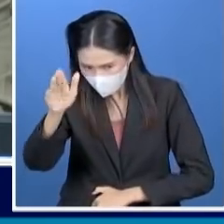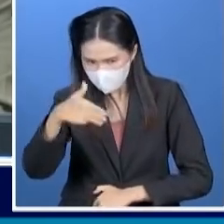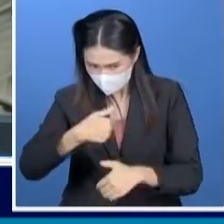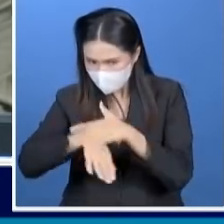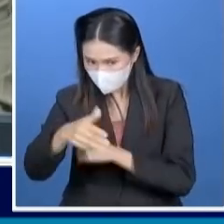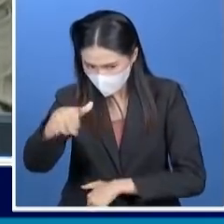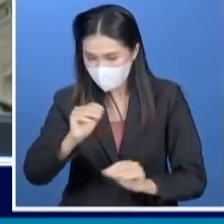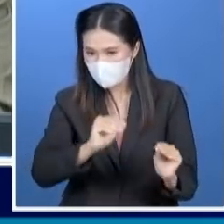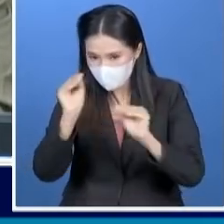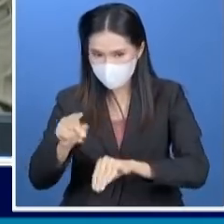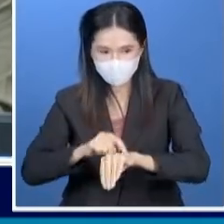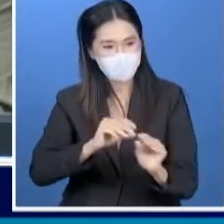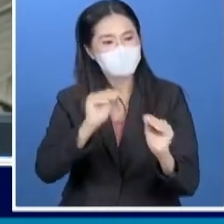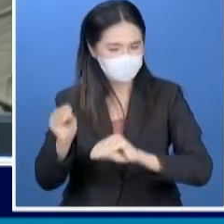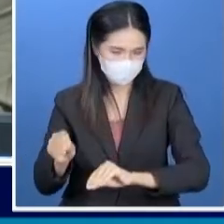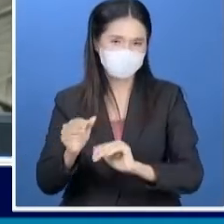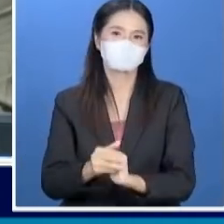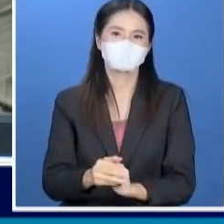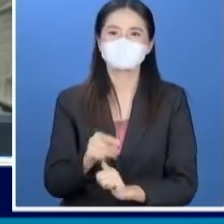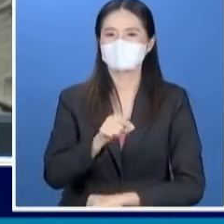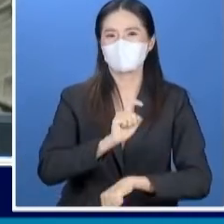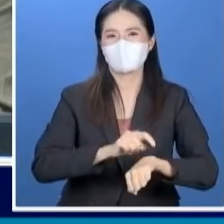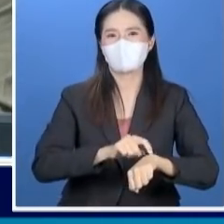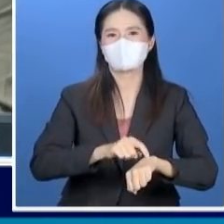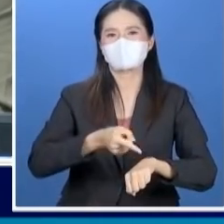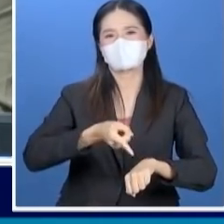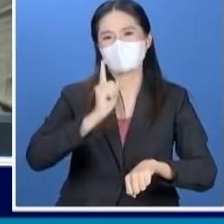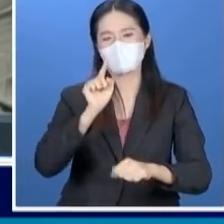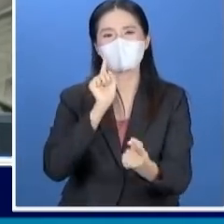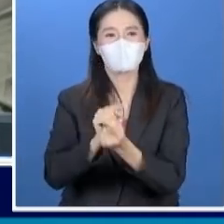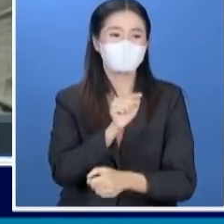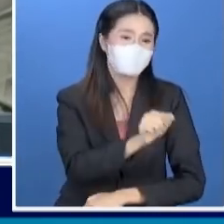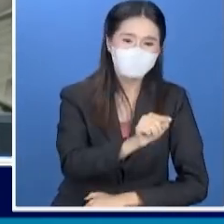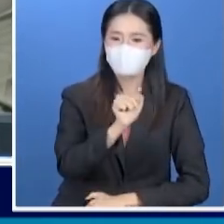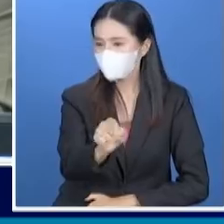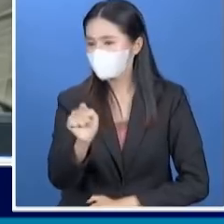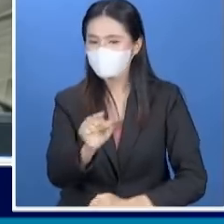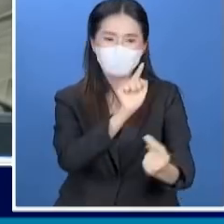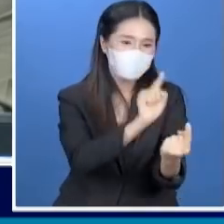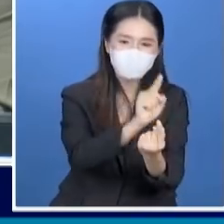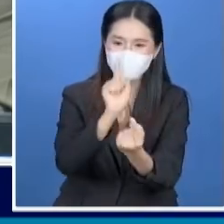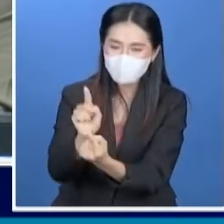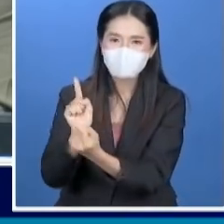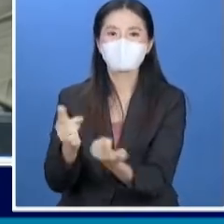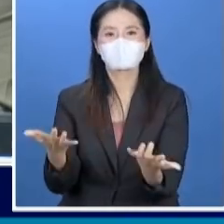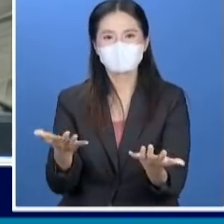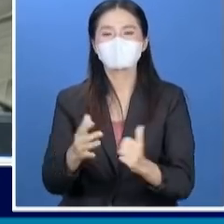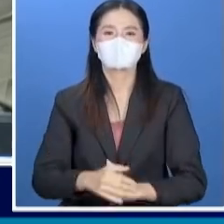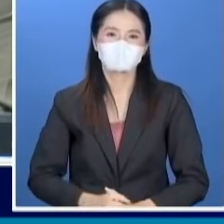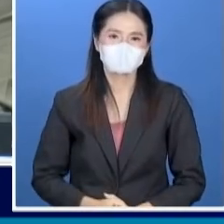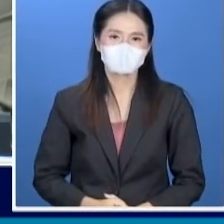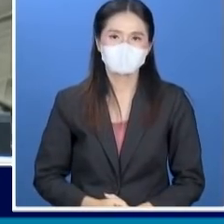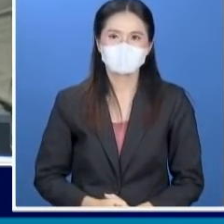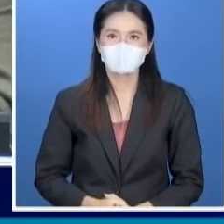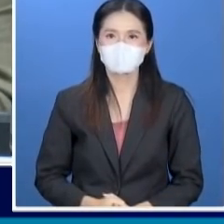ดไปก่อนเลื่อนไปก่อนอย่างเงี้ยฮะก็ทำให้ล่าช้ามาเรื่อยแต่ต้องไปพบคนนั้นคนนี้ก็ร่วมกัน